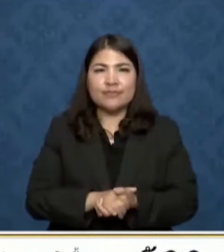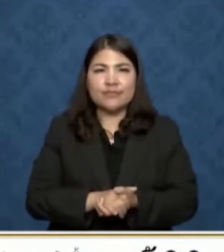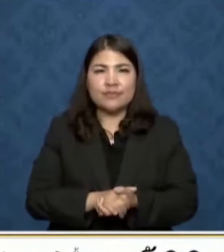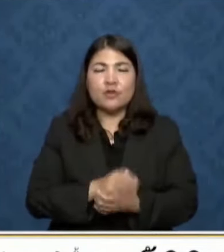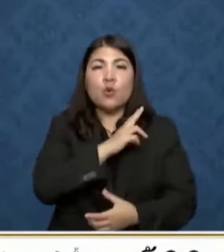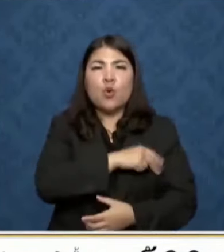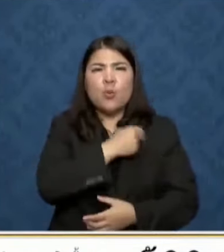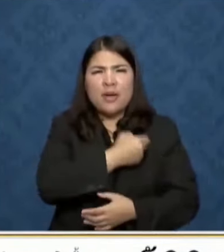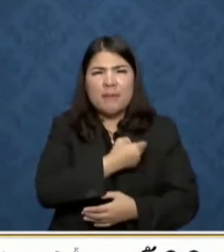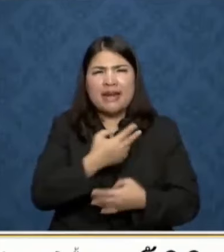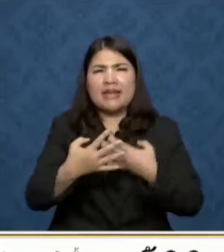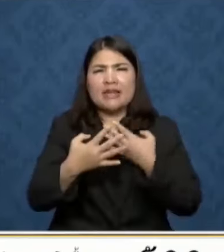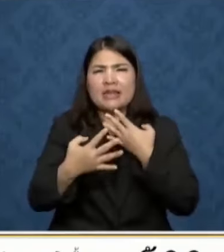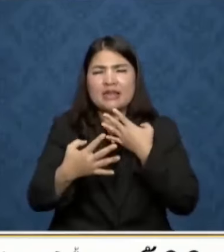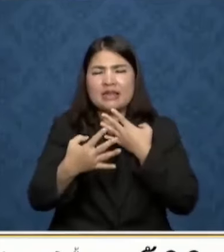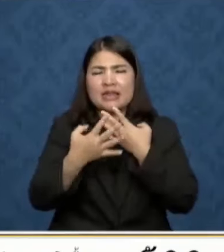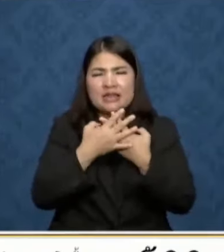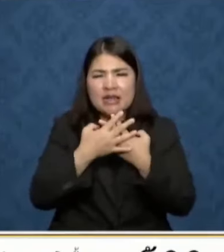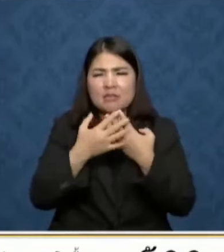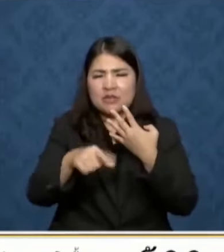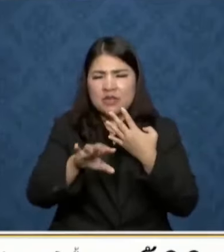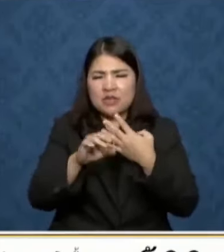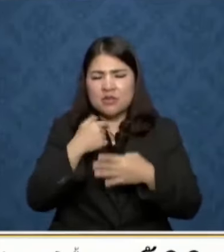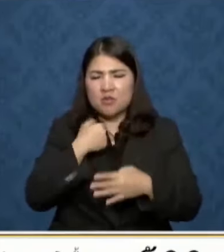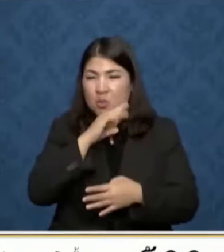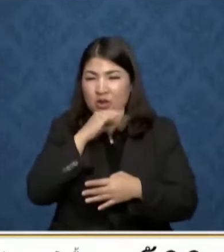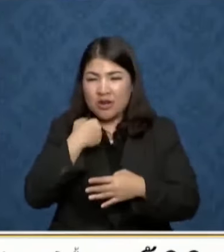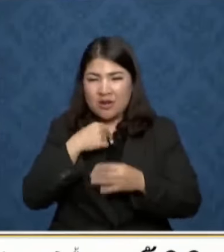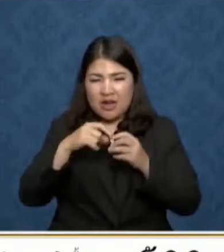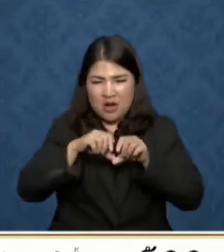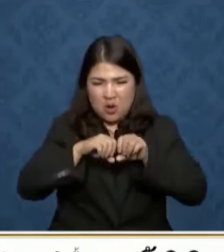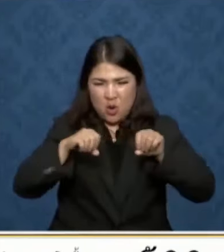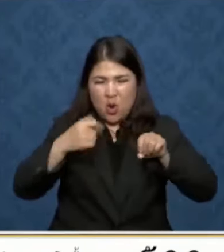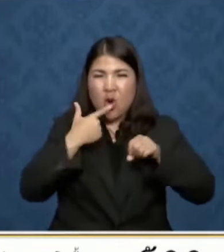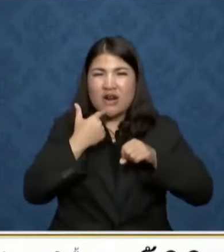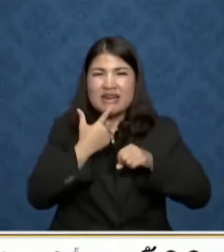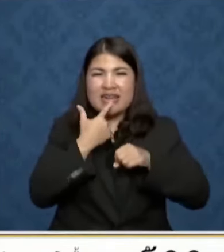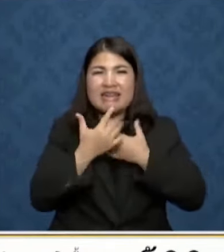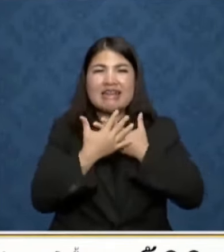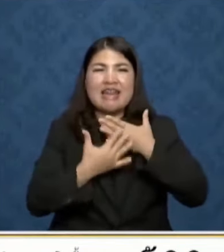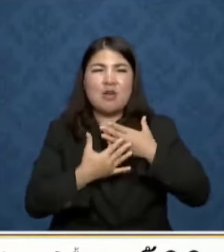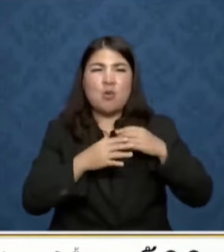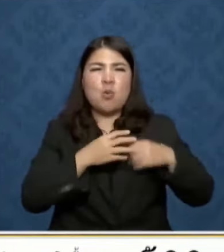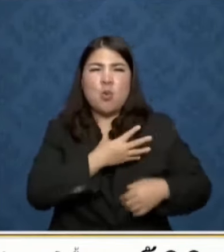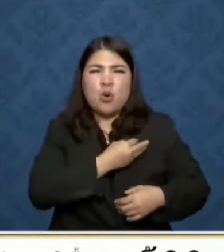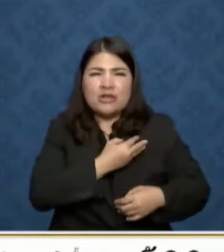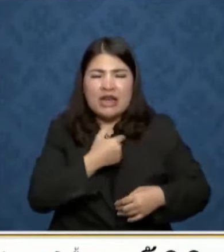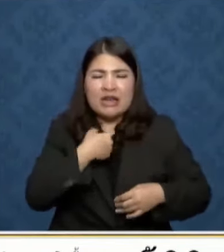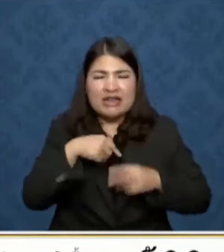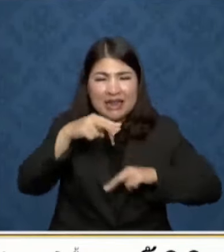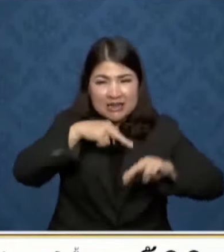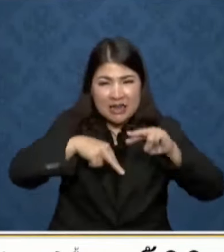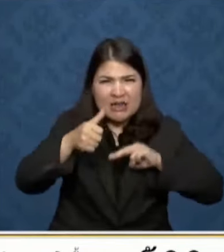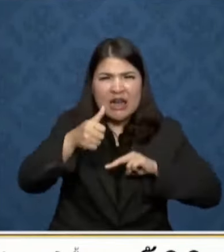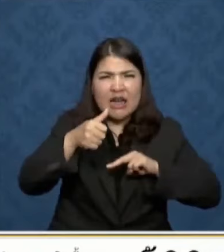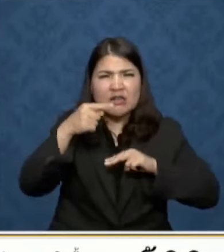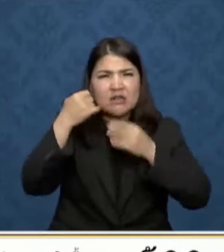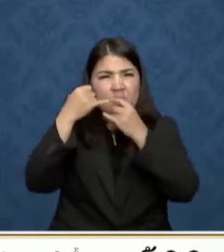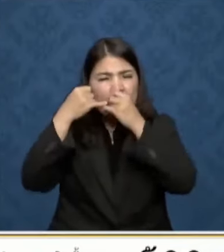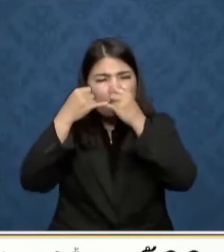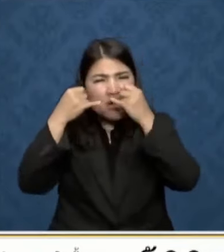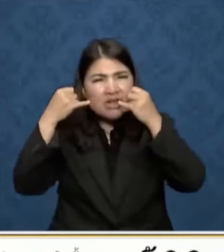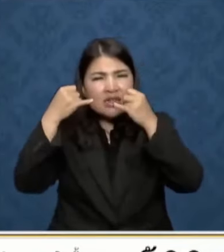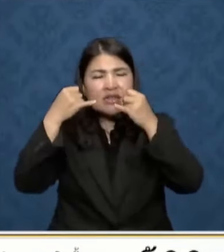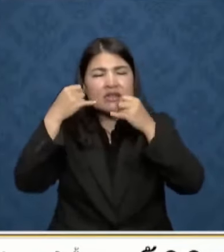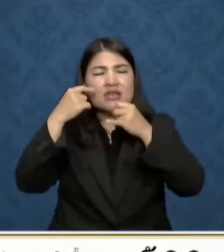ผู้่พันยบาในเรีนจำตกลวาสามารถรักษาพาวาชุเฉินทางหลอ เลถใจได้หรอไม่แล้วก็ลถหรhasื่สบองด้นะครัจะได้ชี้แจง